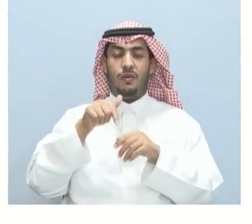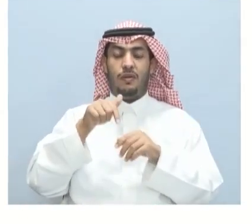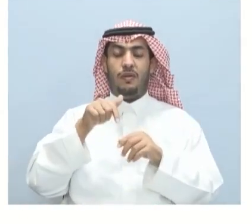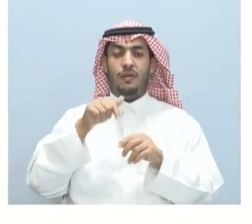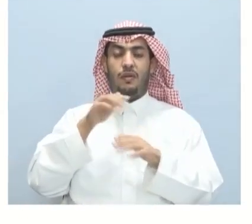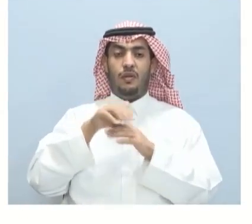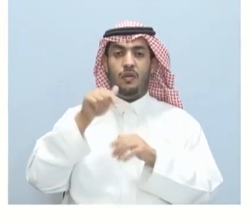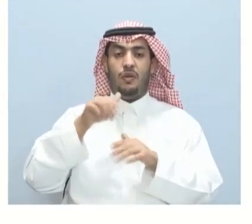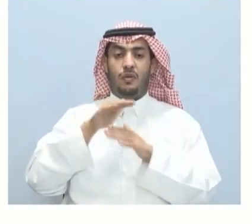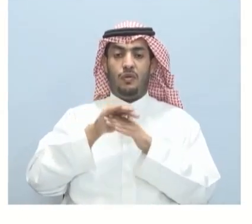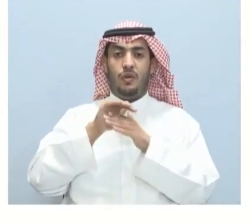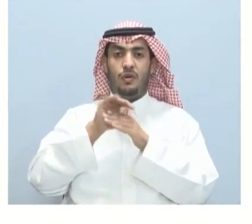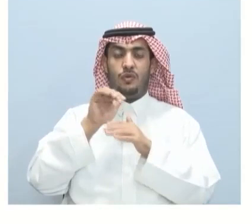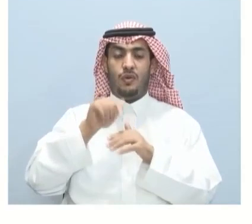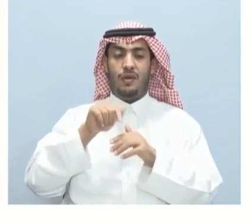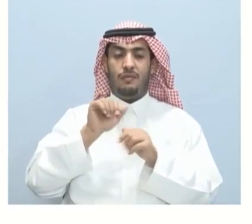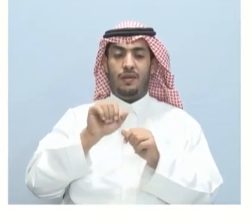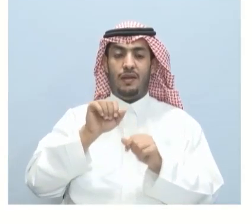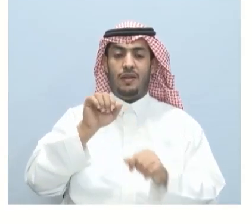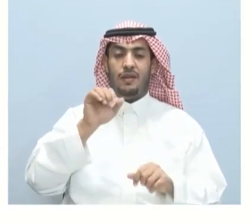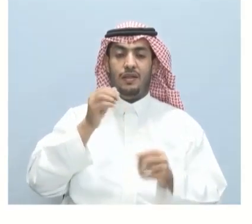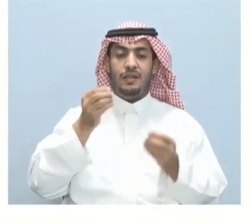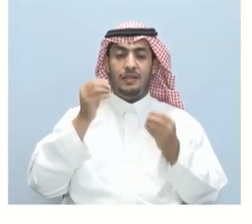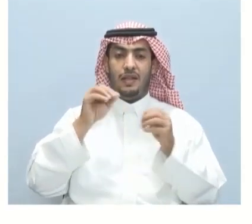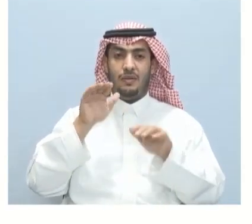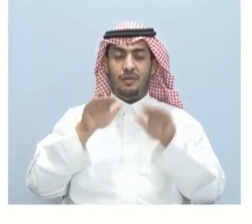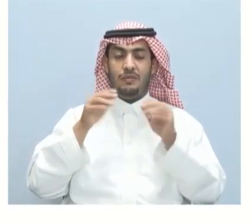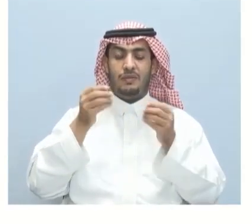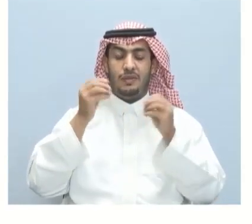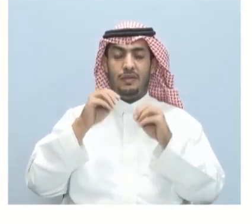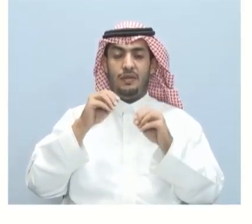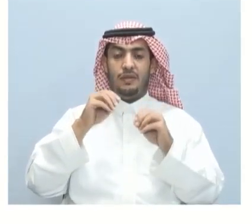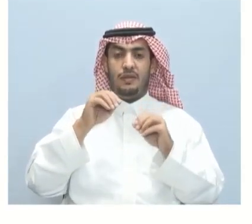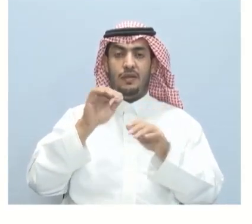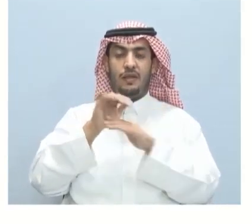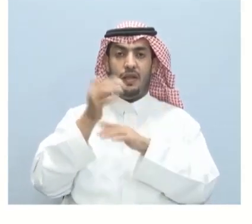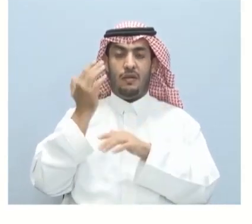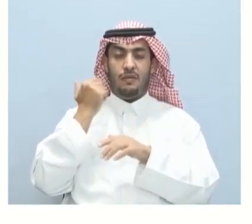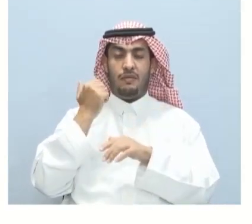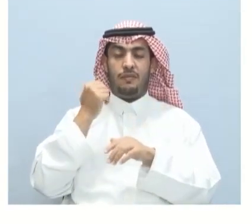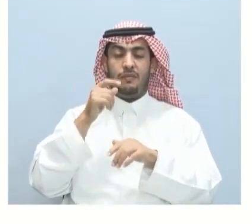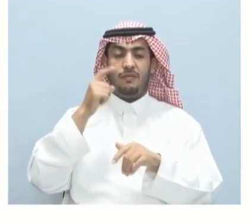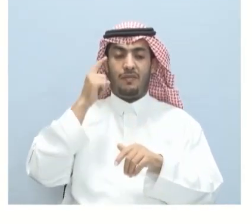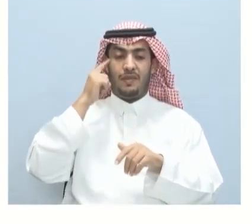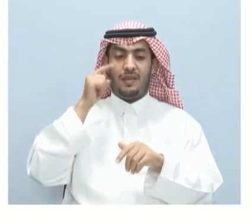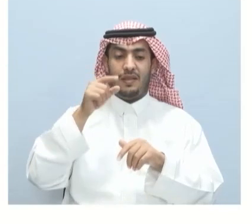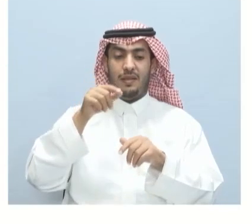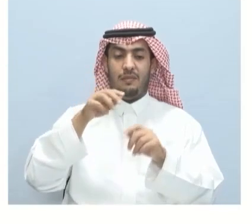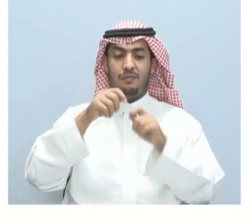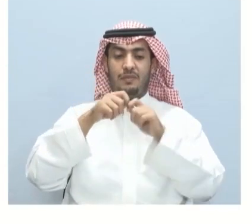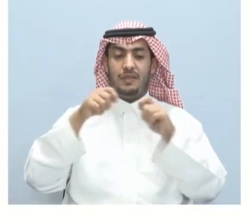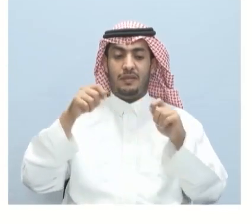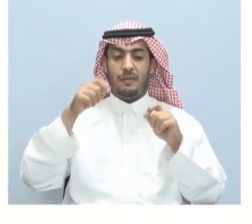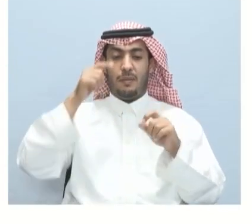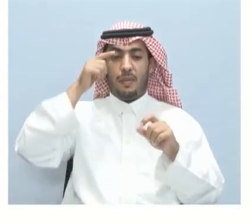اليوم سادخل في موضوع الاتزان اكثر واذكرك بجزئيه اخذتها سابقا اتذكر هذه المسطره